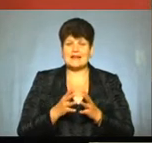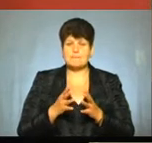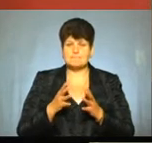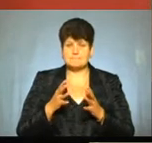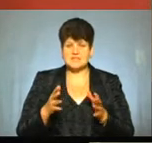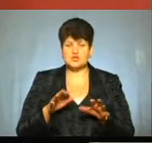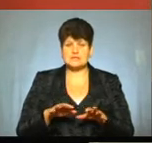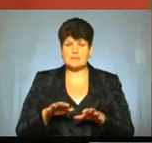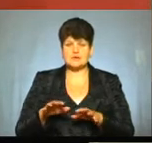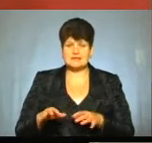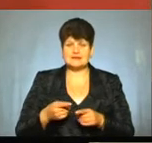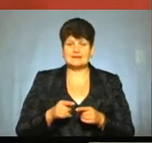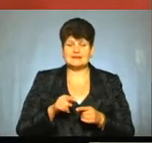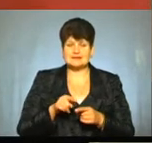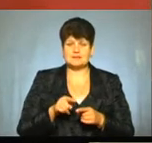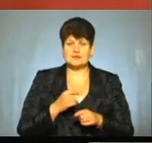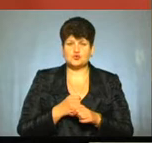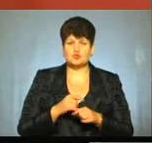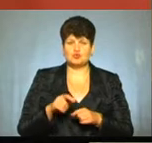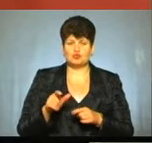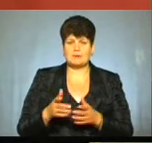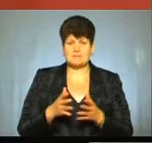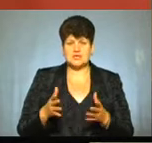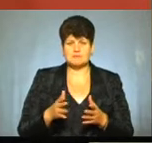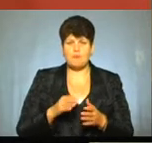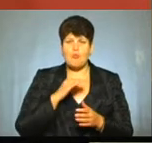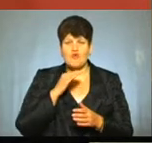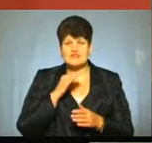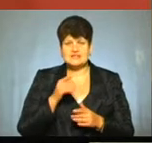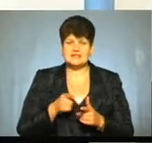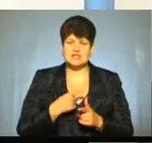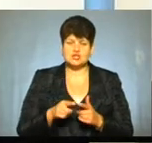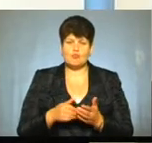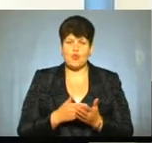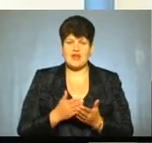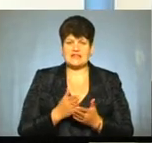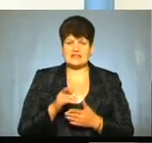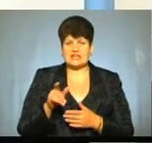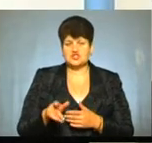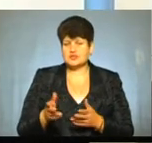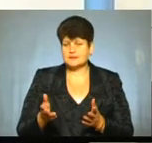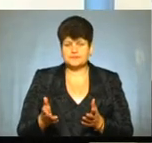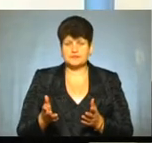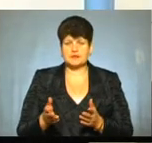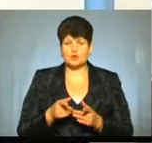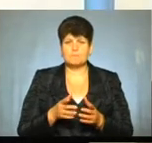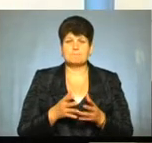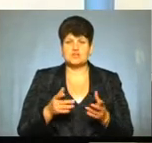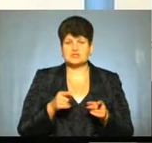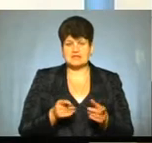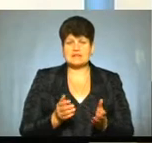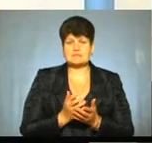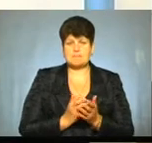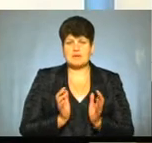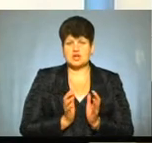на більшості посад, на цих посадах працюють люди все ж таки більше професійні, ніж політичні, якісь певні особи, тобто